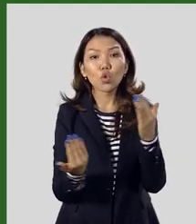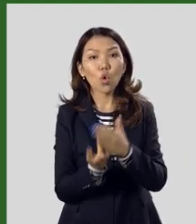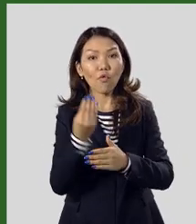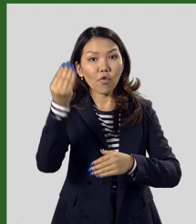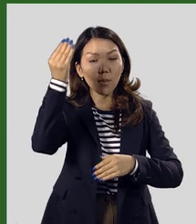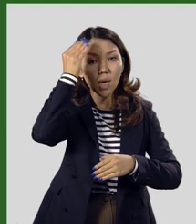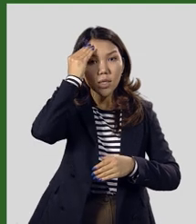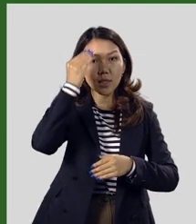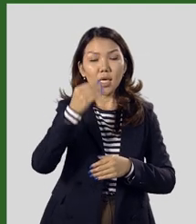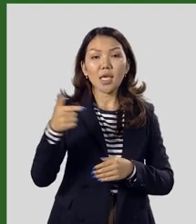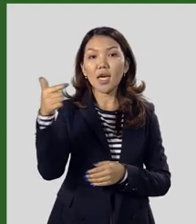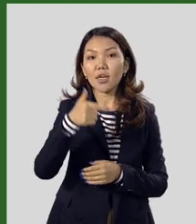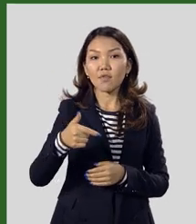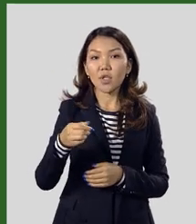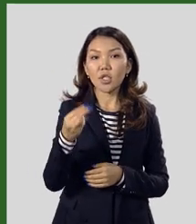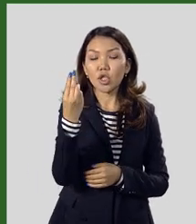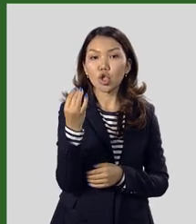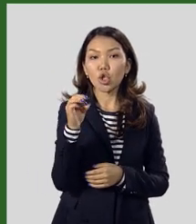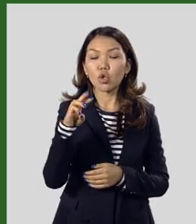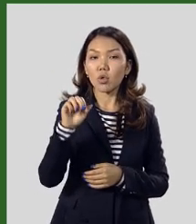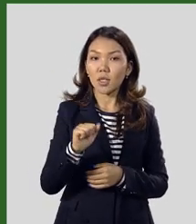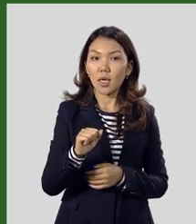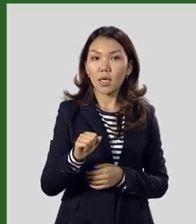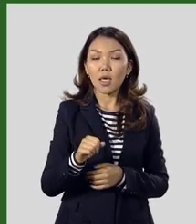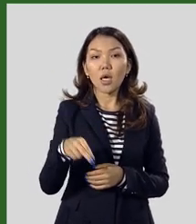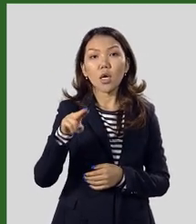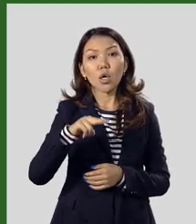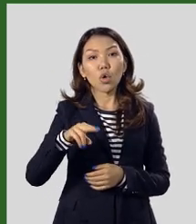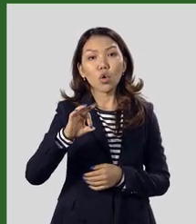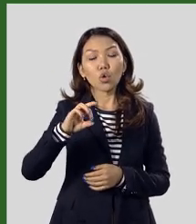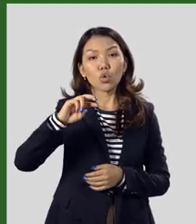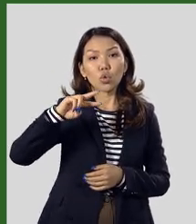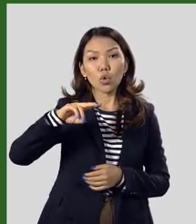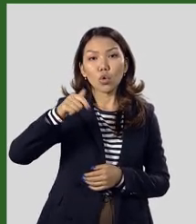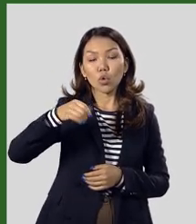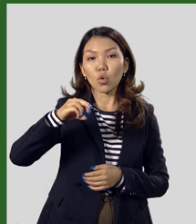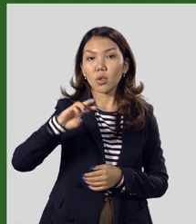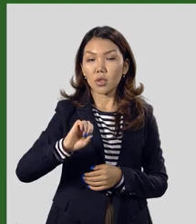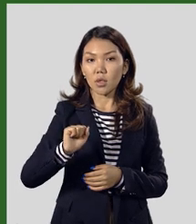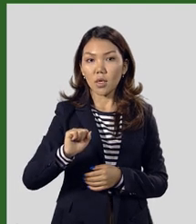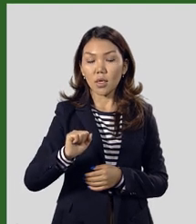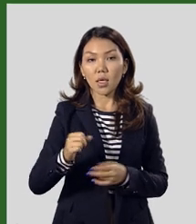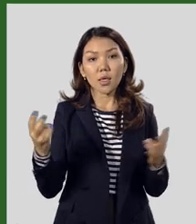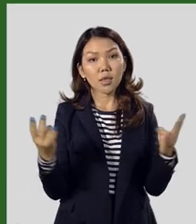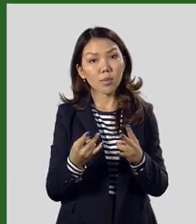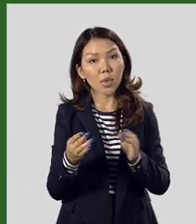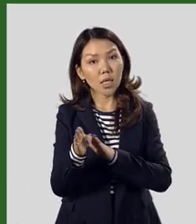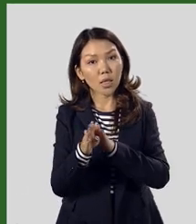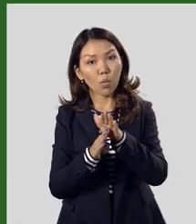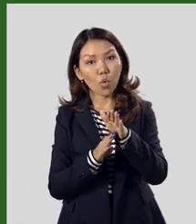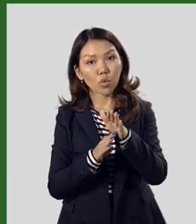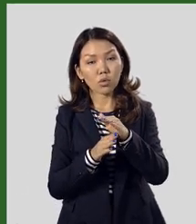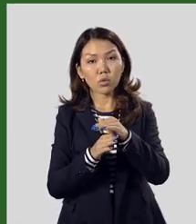– географическая широта и географическая долгота. Для этого необходимо заполнить